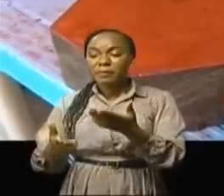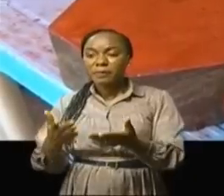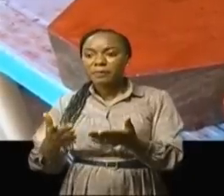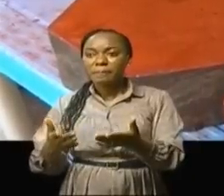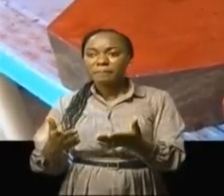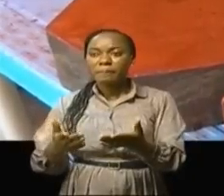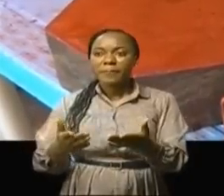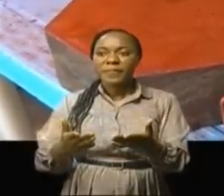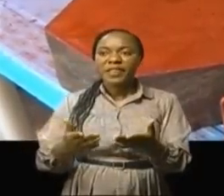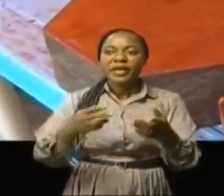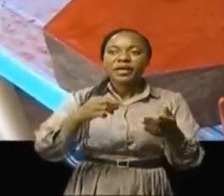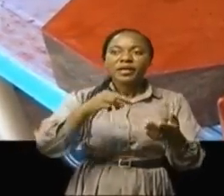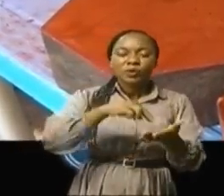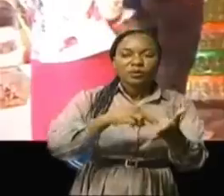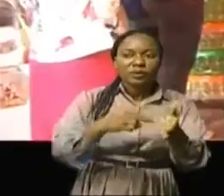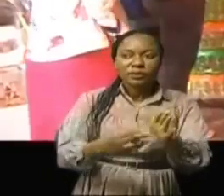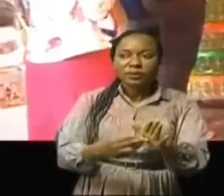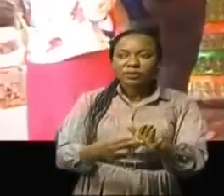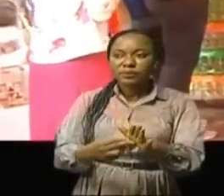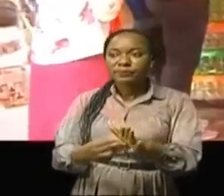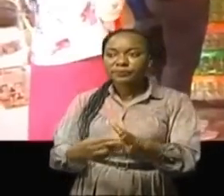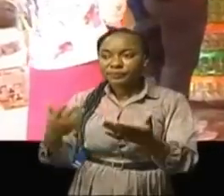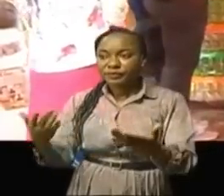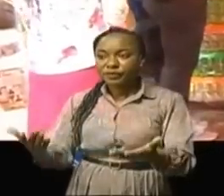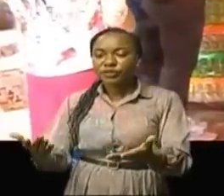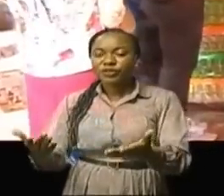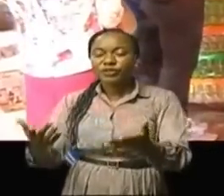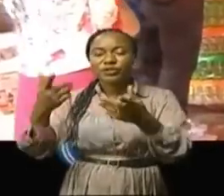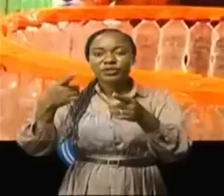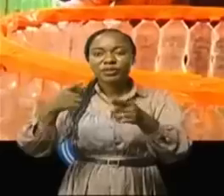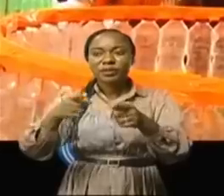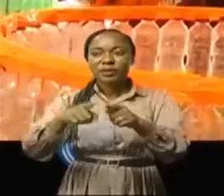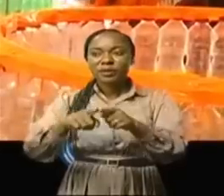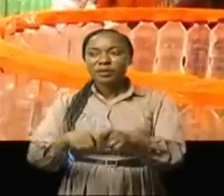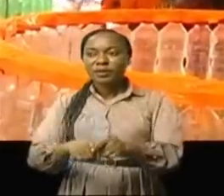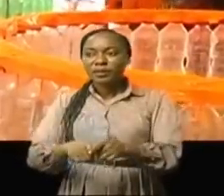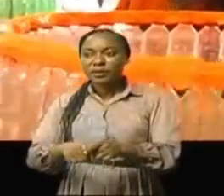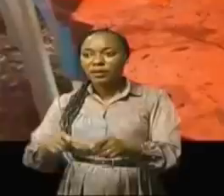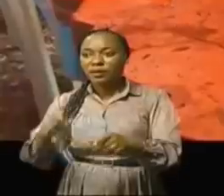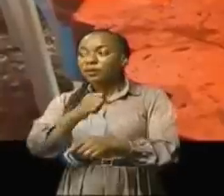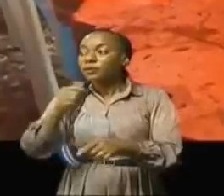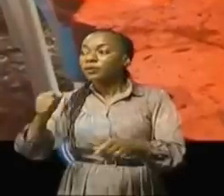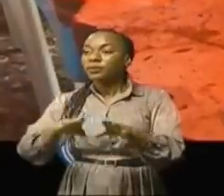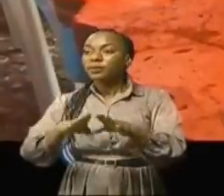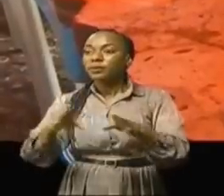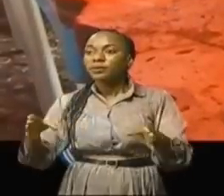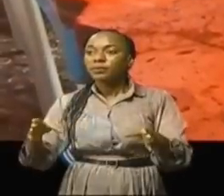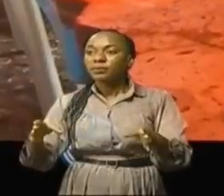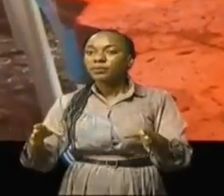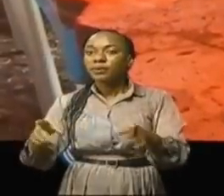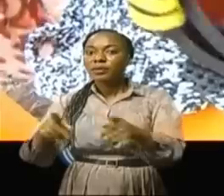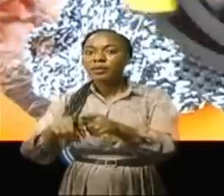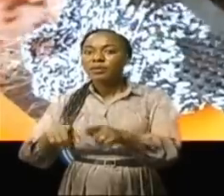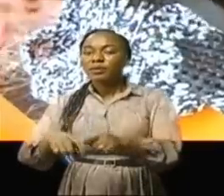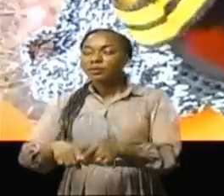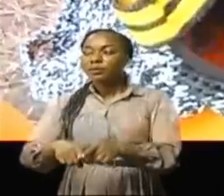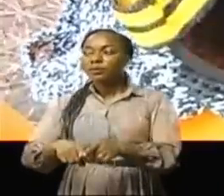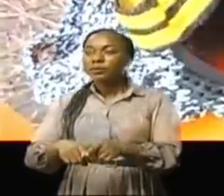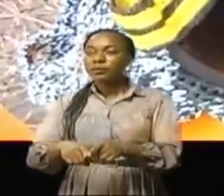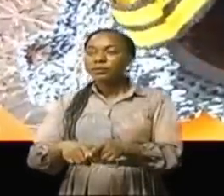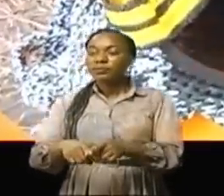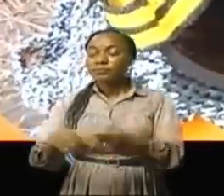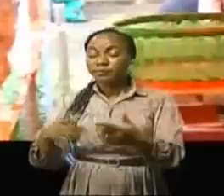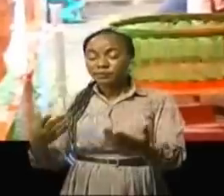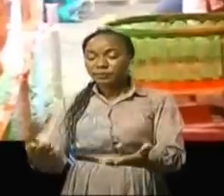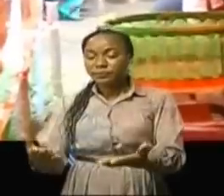seconde vie à ces ordures. Il sera question pour le jeune essentiellement de présenter au public leurs différents projets révolutionnaires